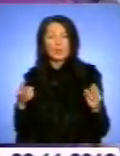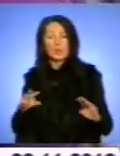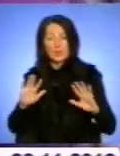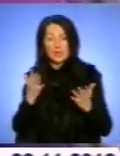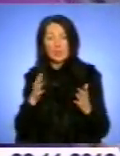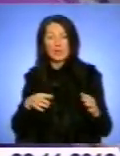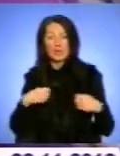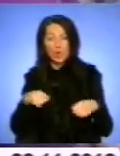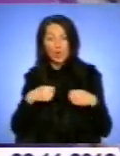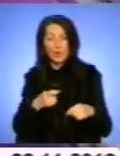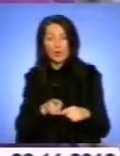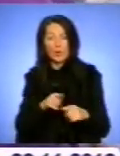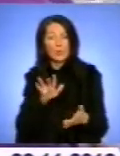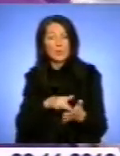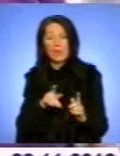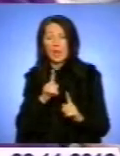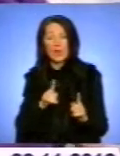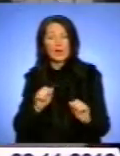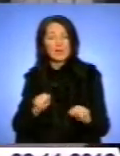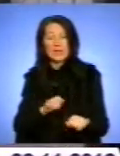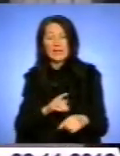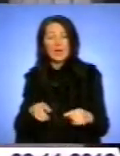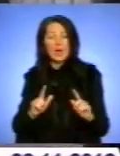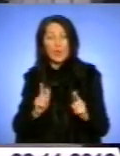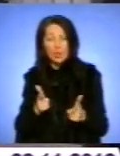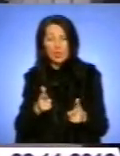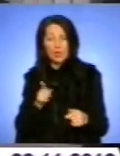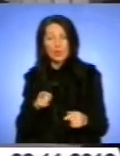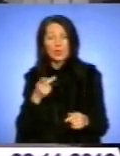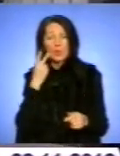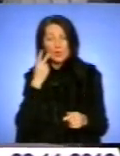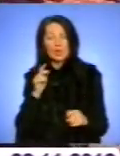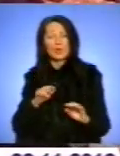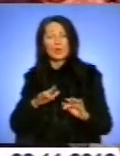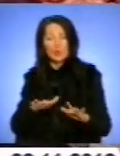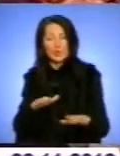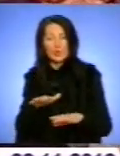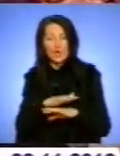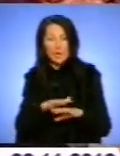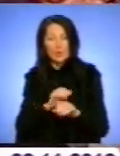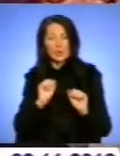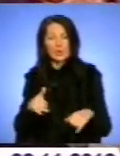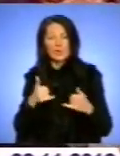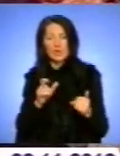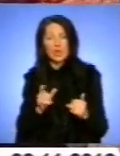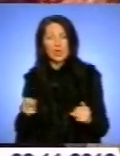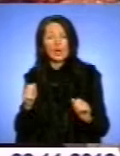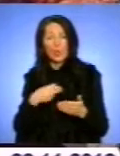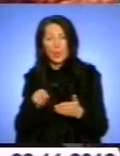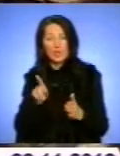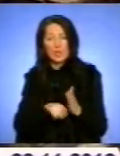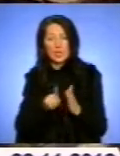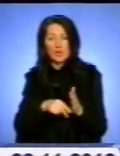не годилася. Тож постійно діючий ярмарок на цій території – можливість для тернополян купити дешевше продукти харчування, а